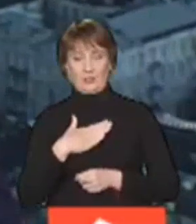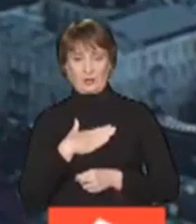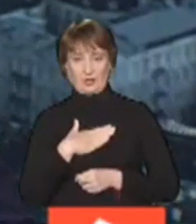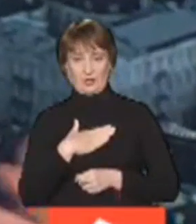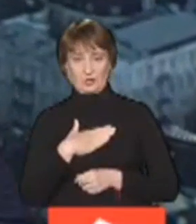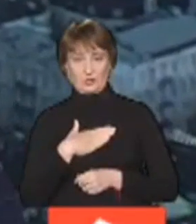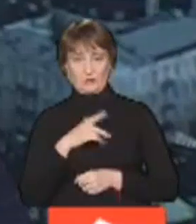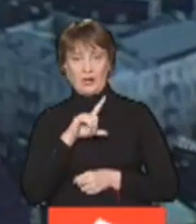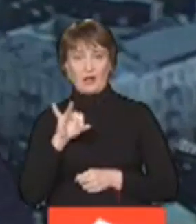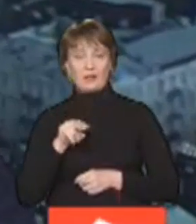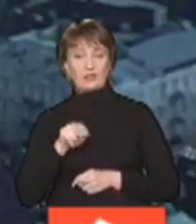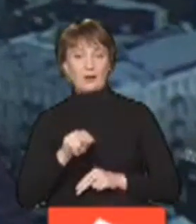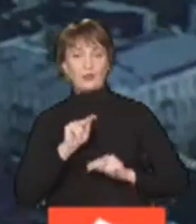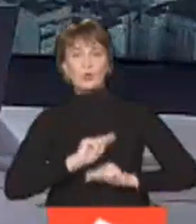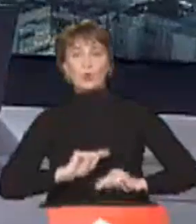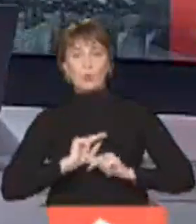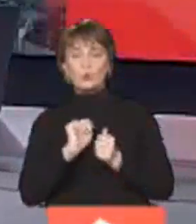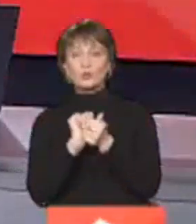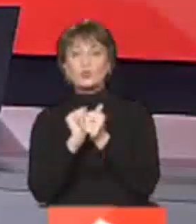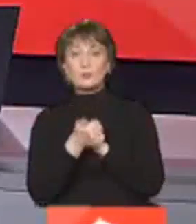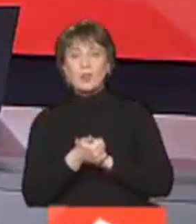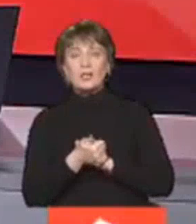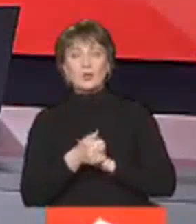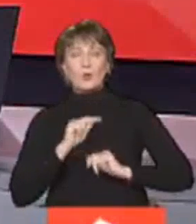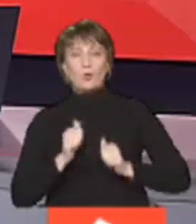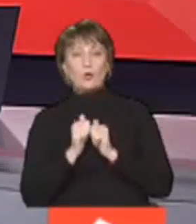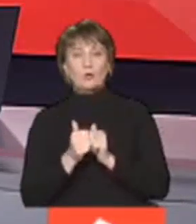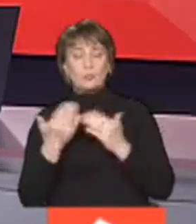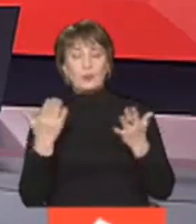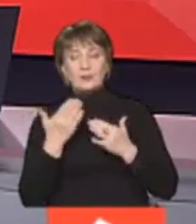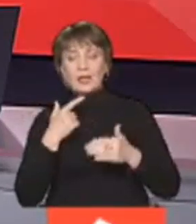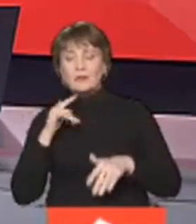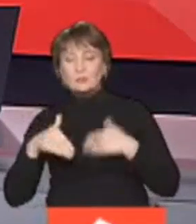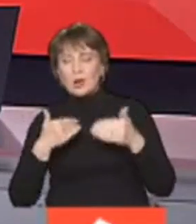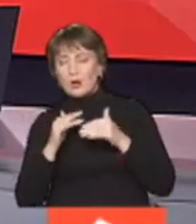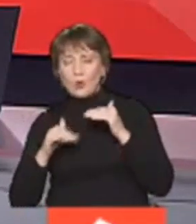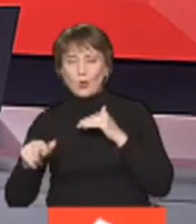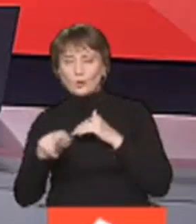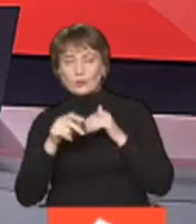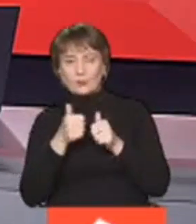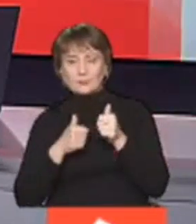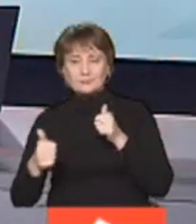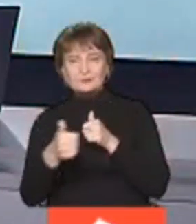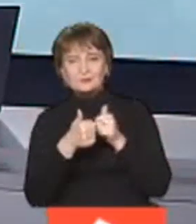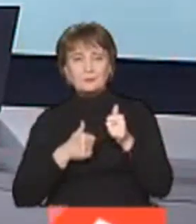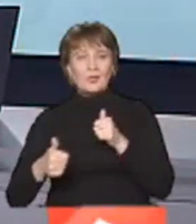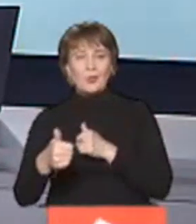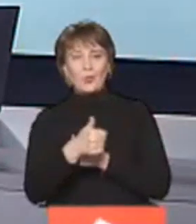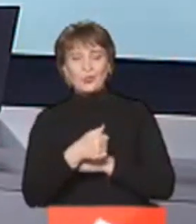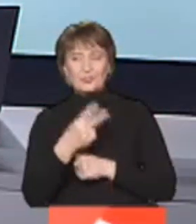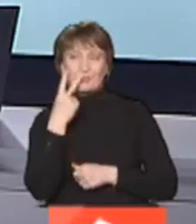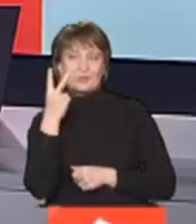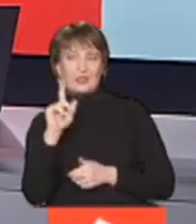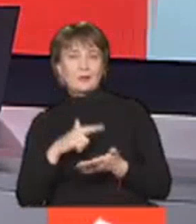наш етап роботи зміну колегам, то вдома огородами треба, огородами там добиратися. Так і підемо з огородами. З огляду на